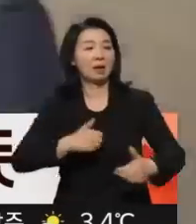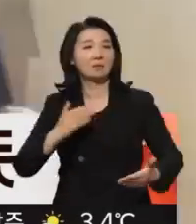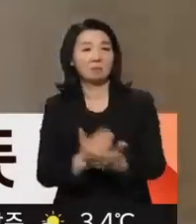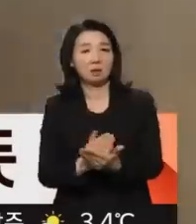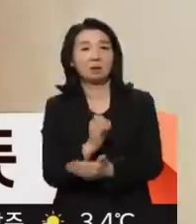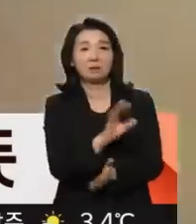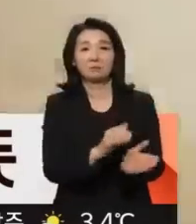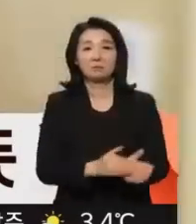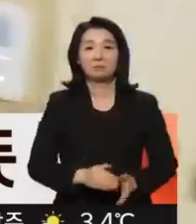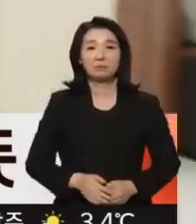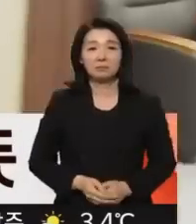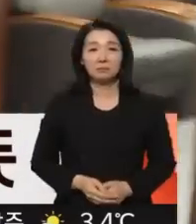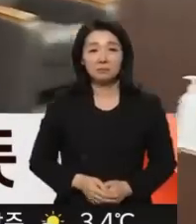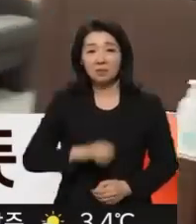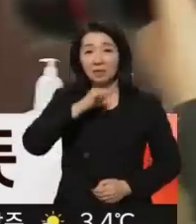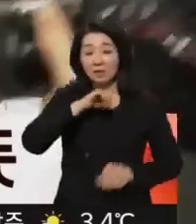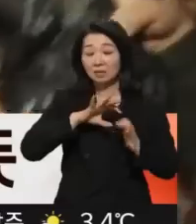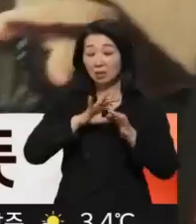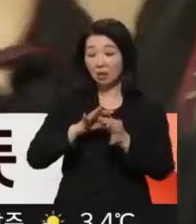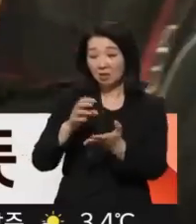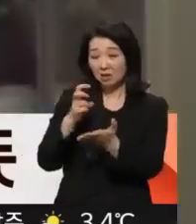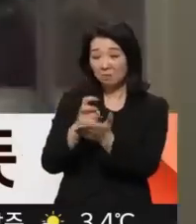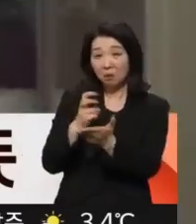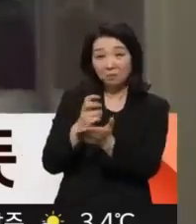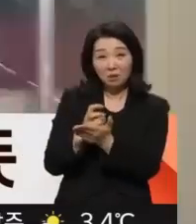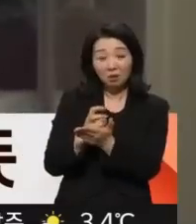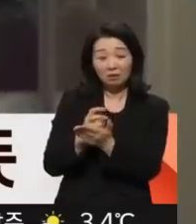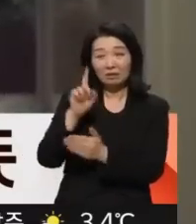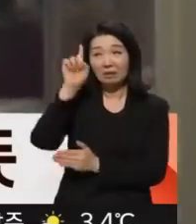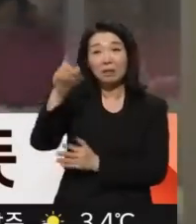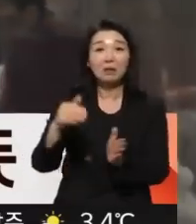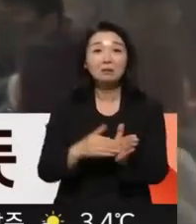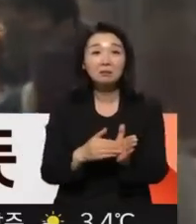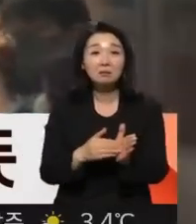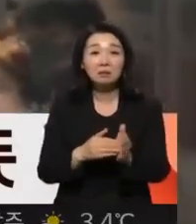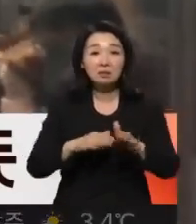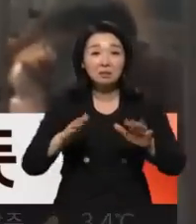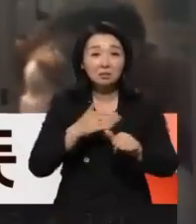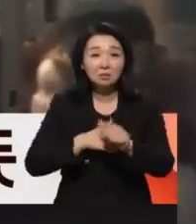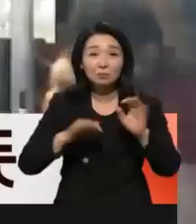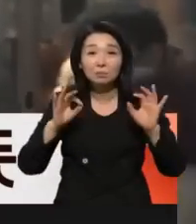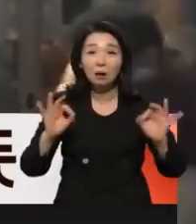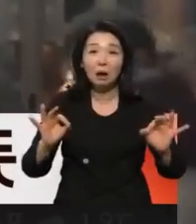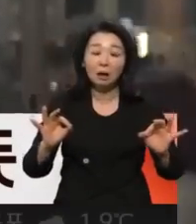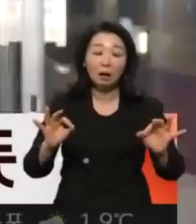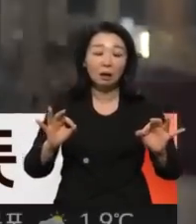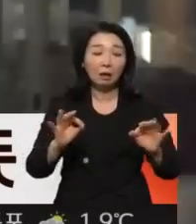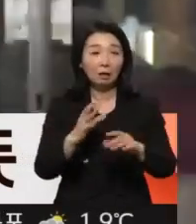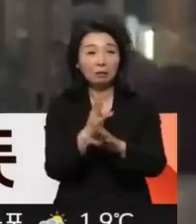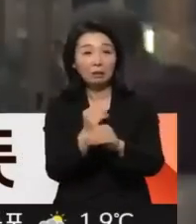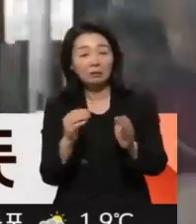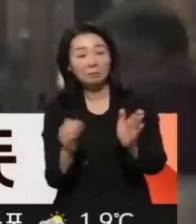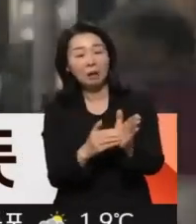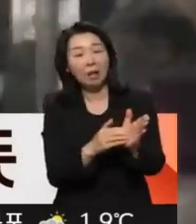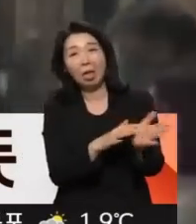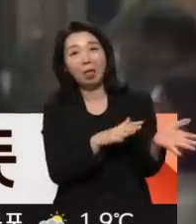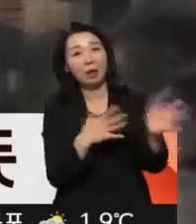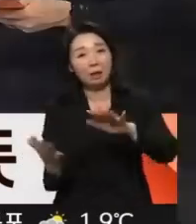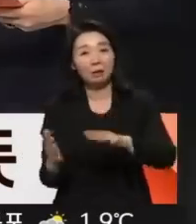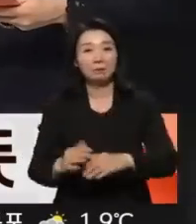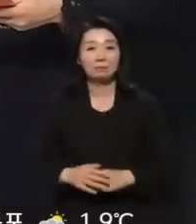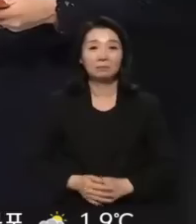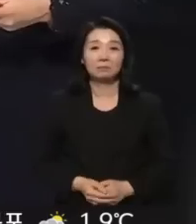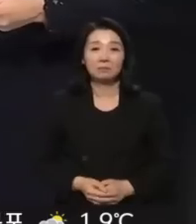된다고 했습니다. 예산안 법정 처리 시한이 당장 내일인데 지금 분위기를 보면 기한을 맞추기는 어려워 보입니다.